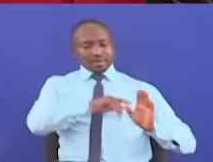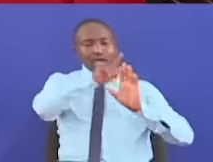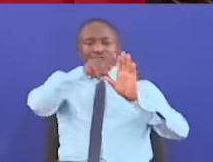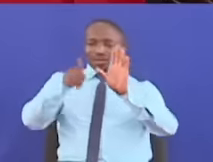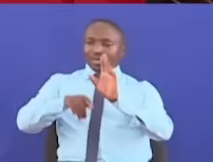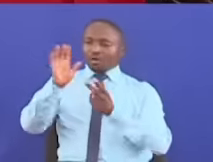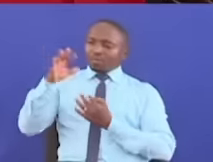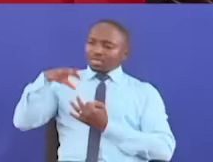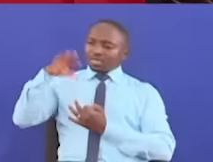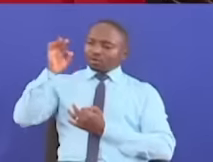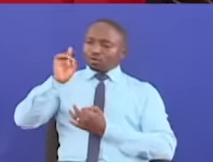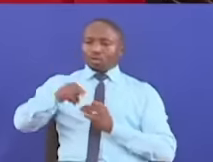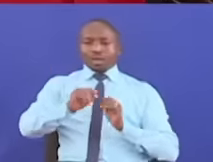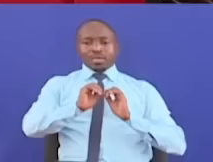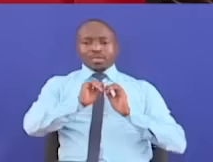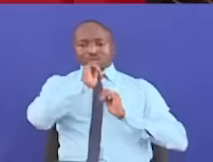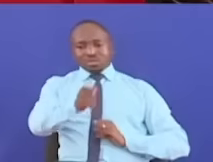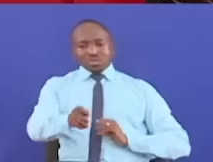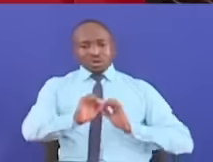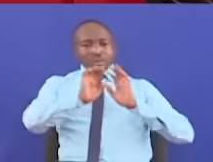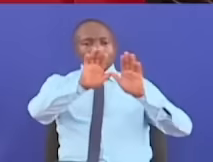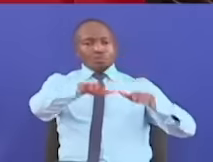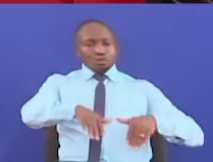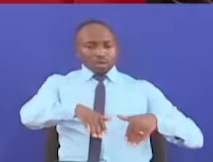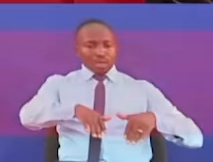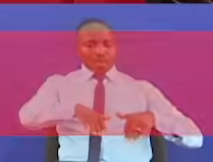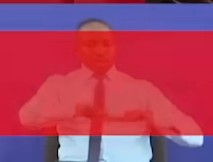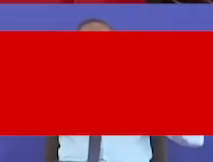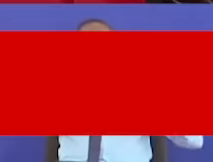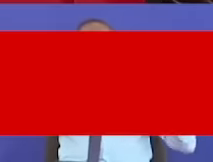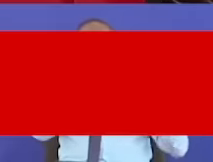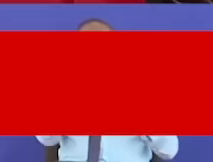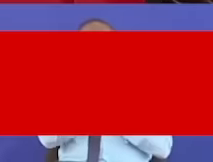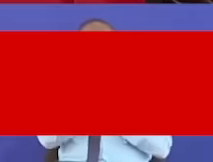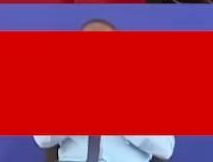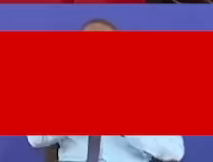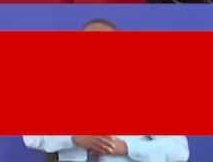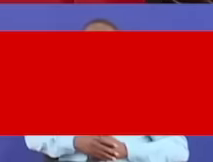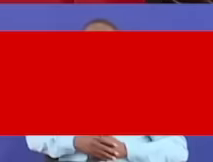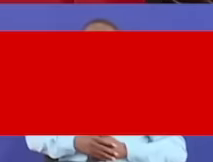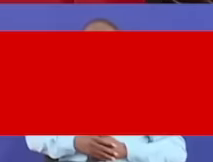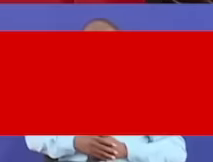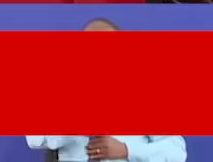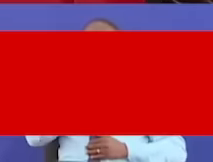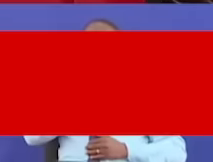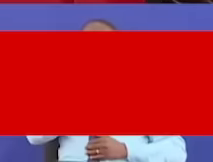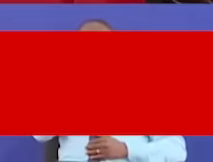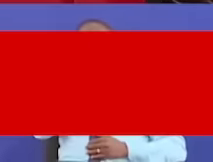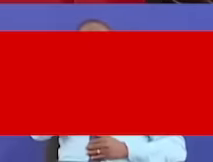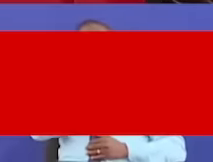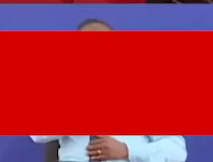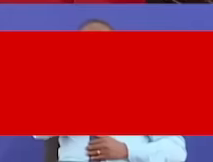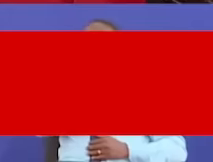kuchi kwak kuwa spik wa mab Ya umoja wa mab yote Duni MH eshima spik natamani